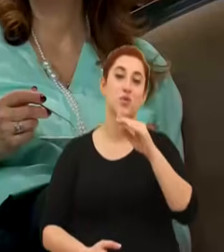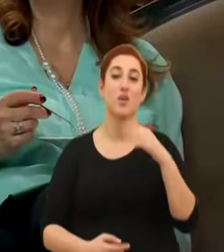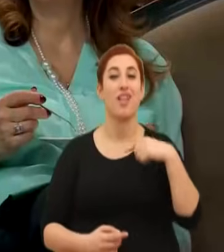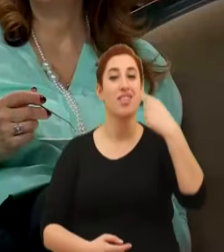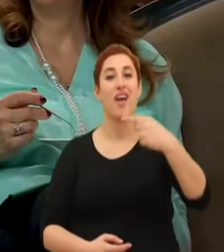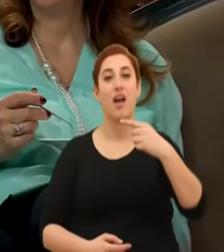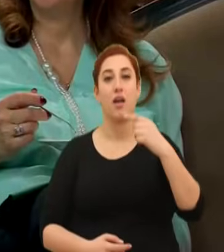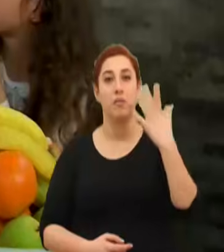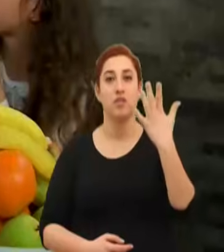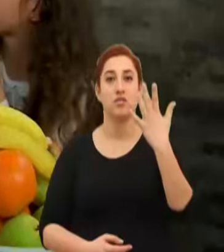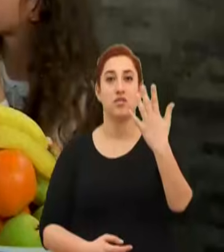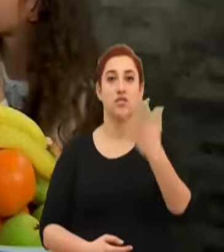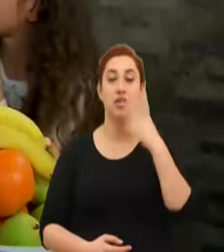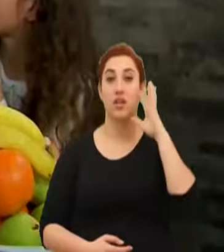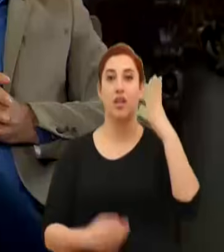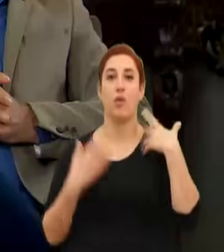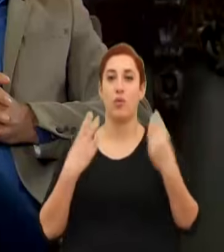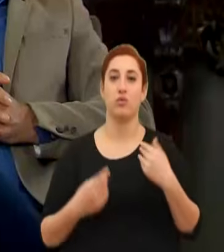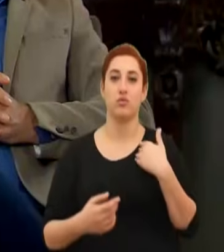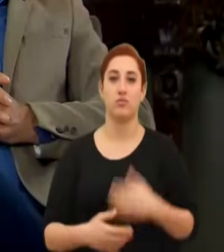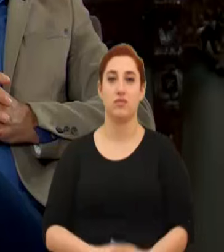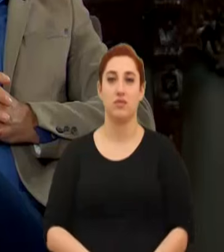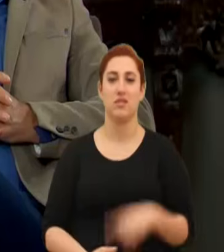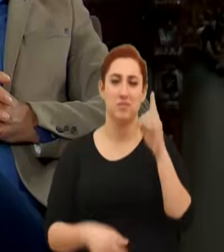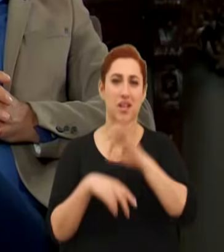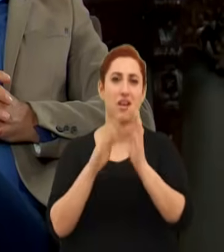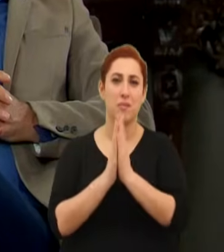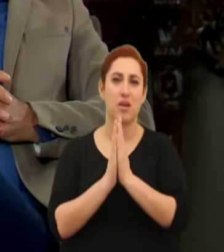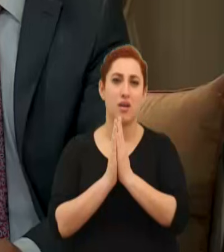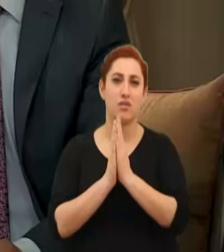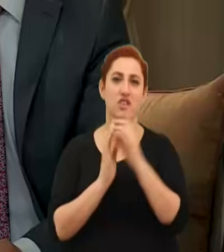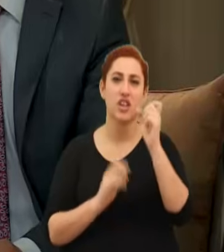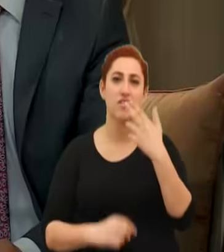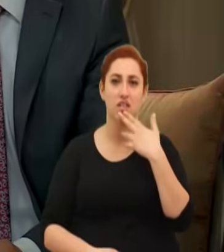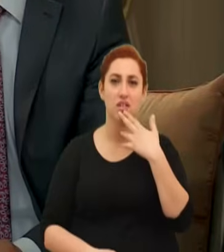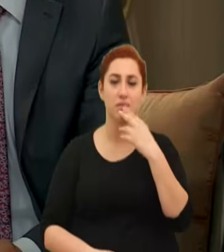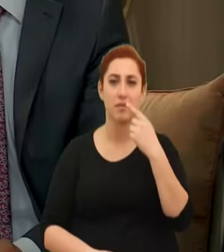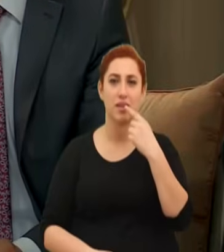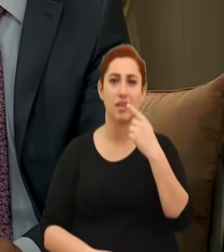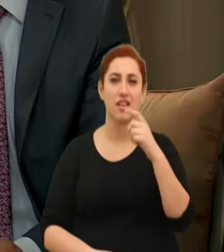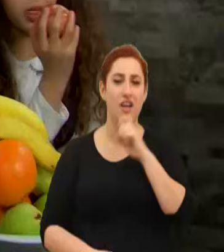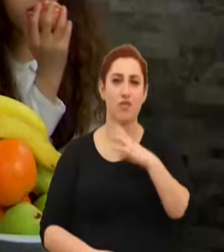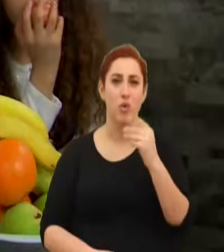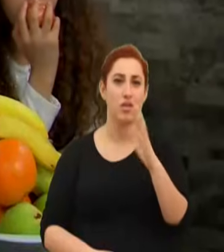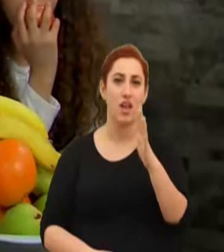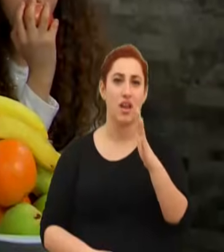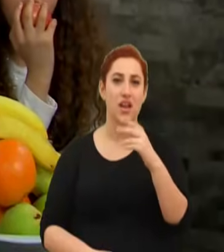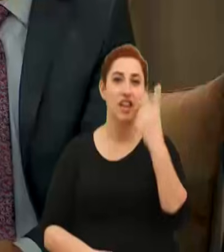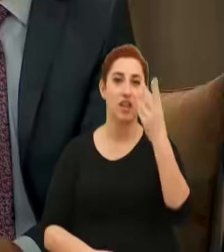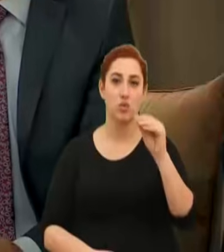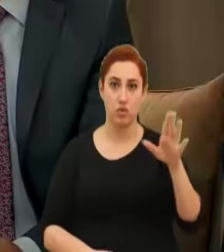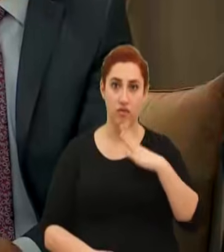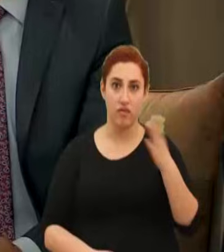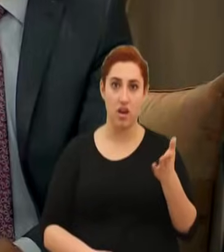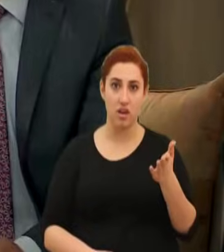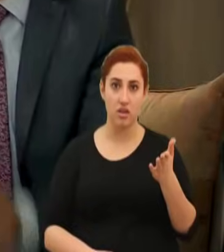daha, beş tane deliririm artık. Bir dakika pardon Cavidan Hanım, diliniz suçtu herhalde. İki tane